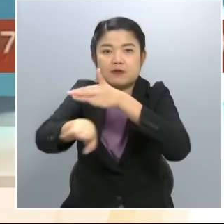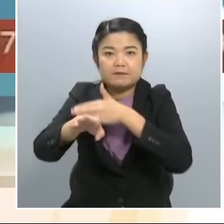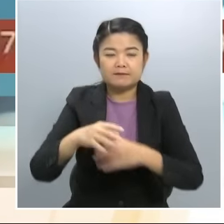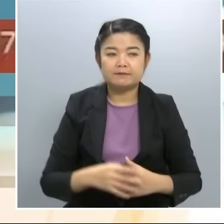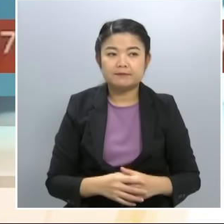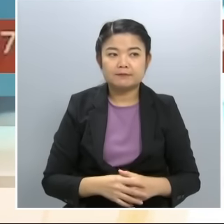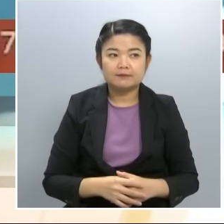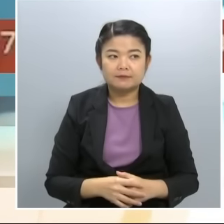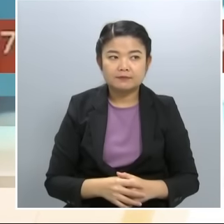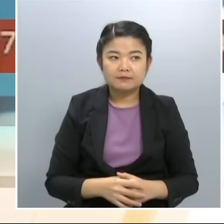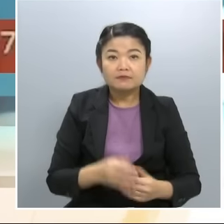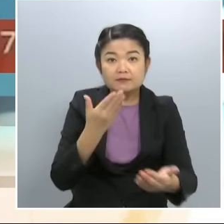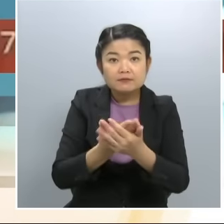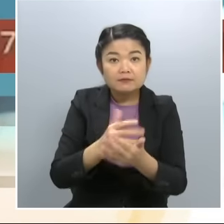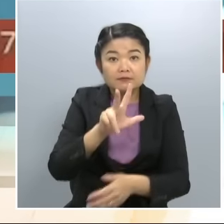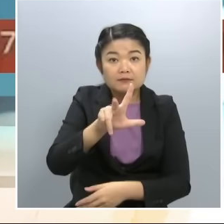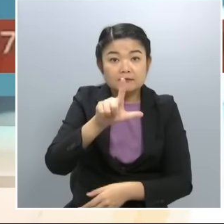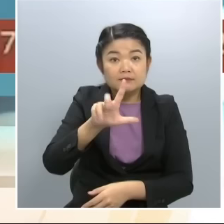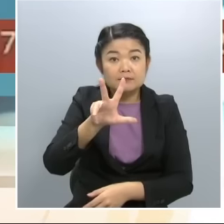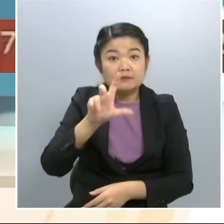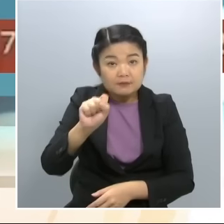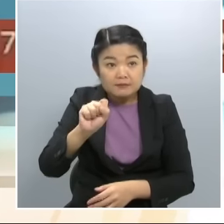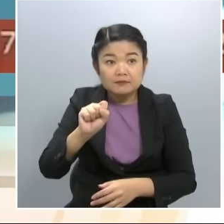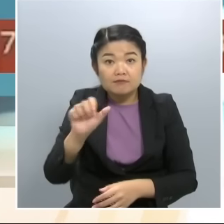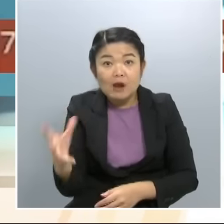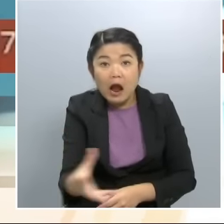ชม 3้า 300,000บาท